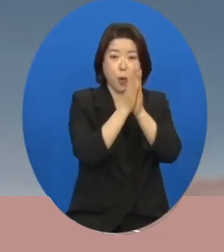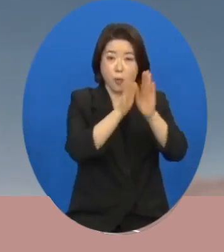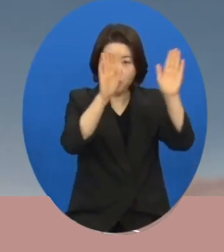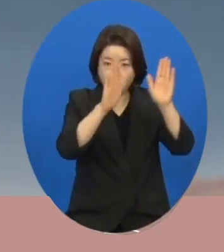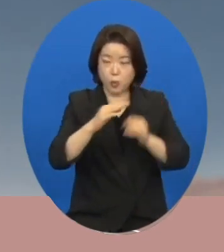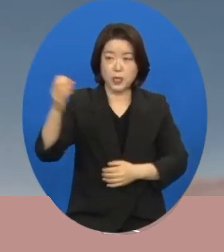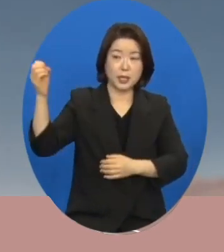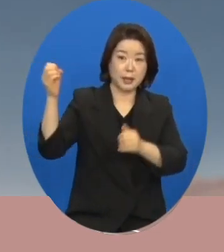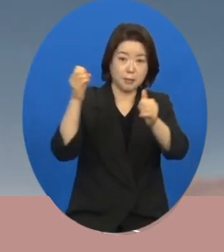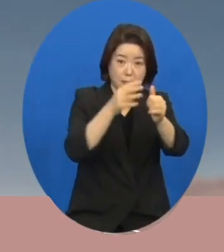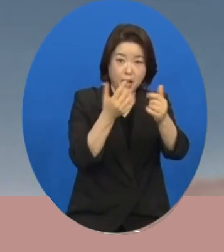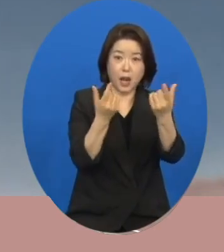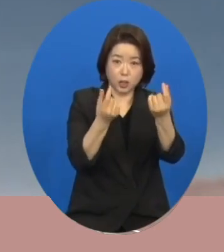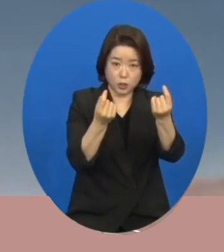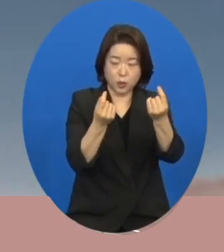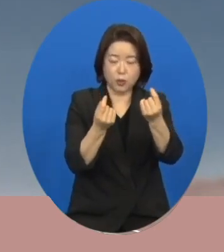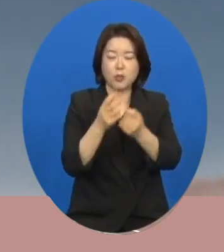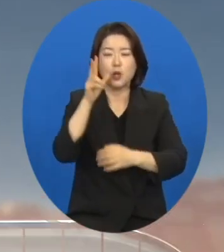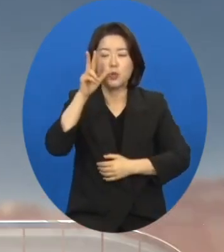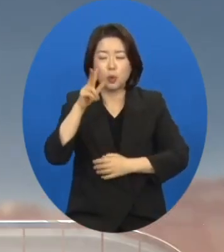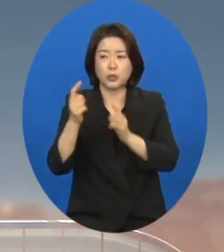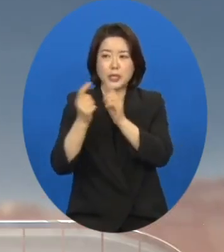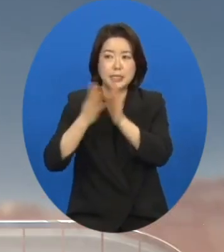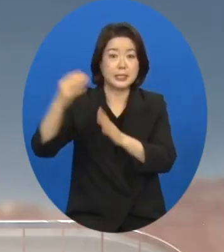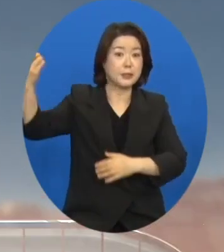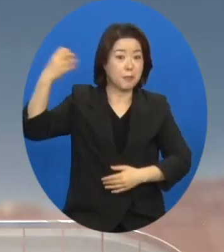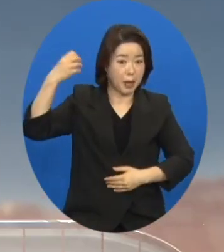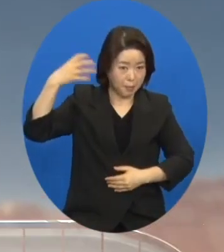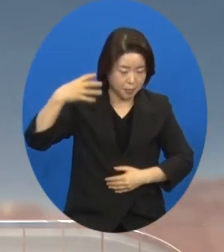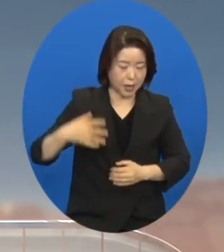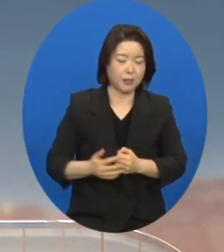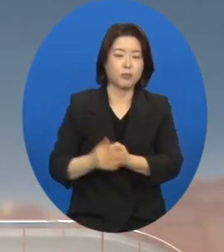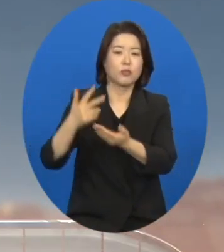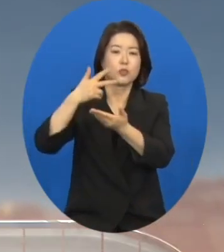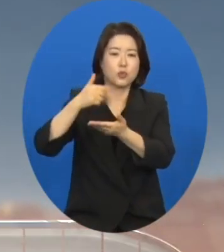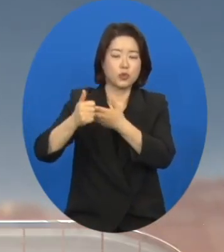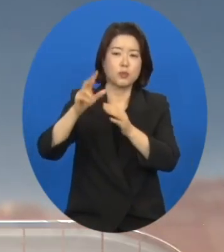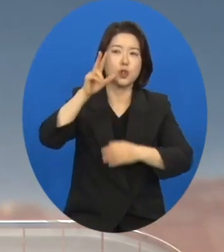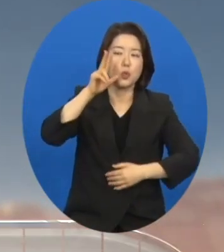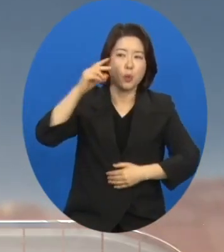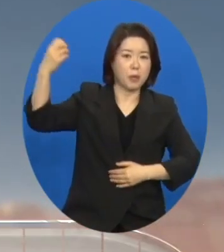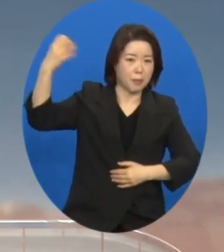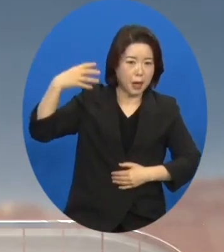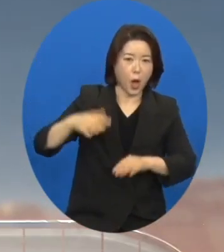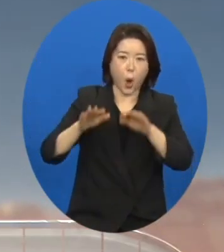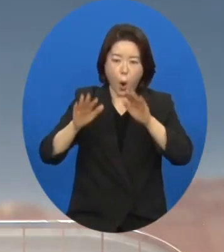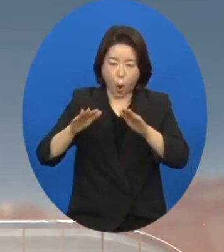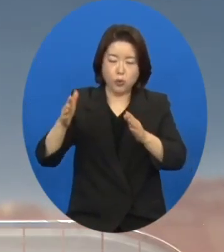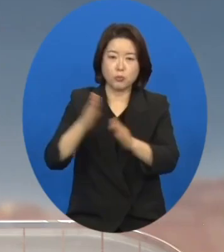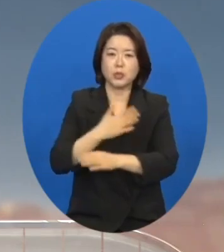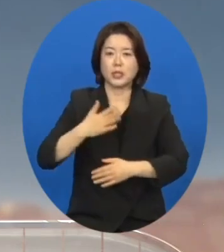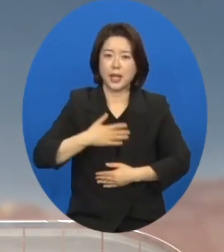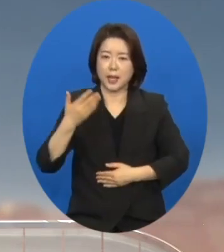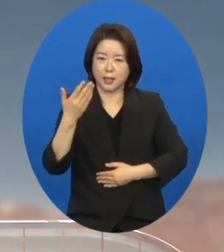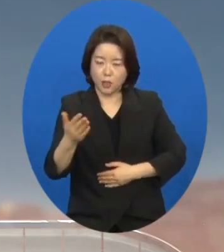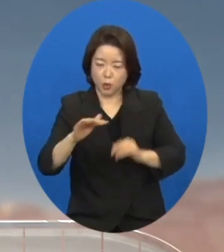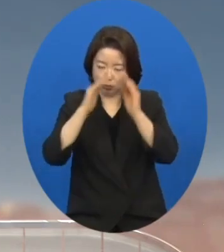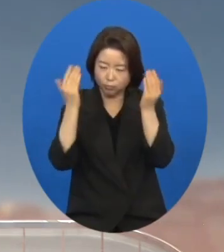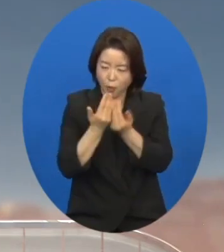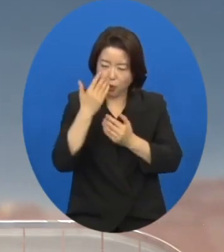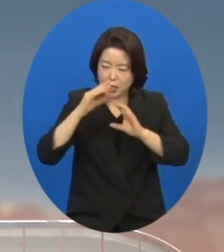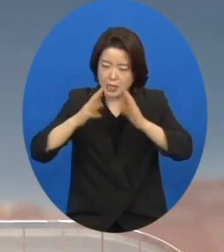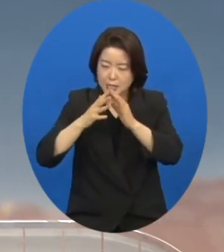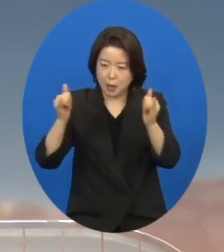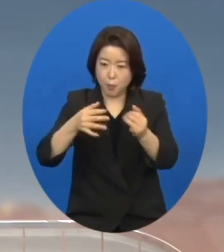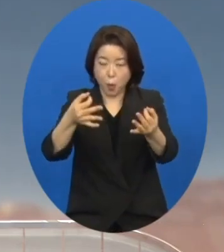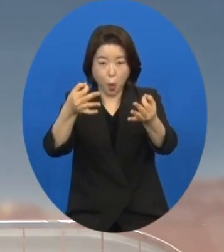7절 말씀인데 참 놀라운 격려의 말씀입니다 주님께서 여호수아에게 말씀하셨다 바로 오늘부터 내가 너를 모든 이스라엘 사람이 보는 앞에서